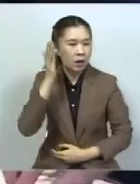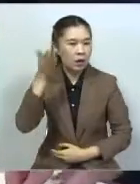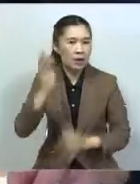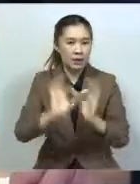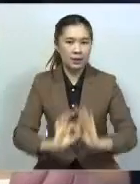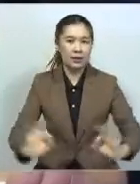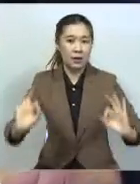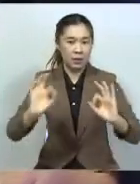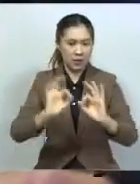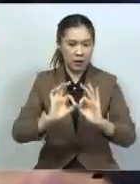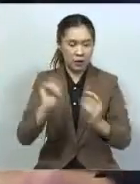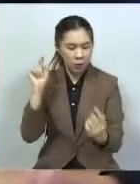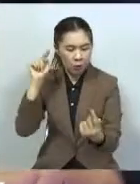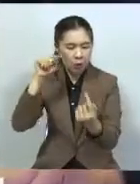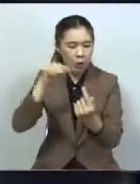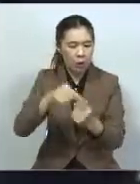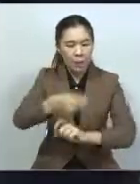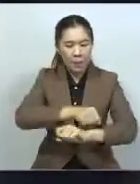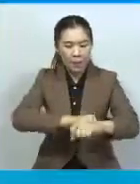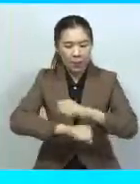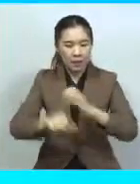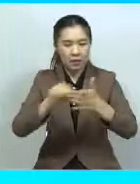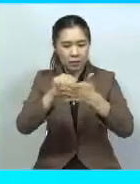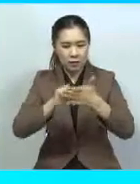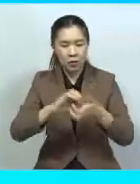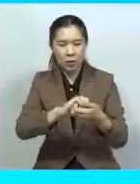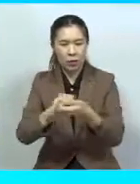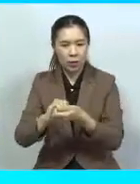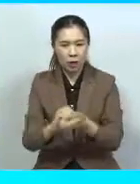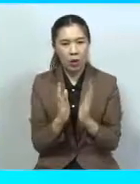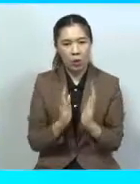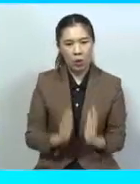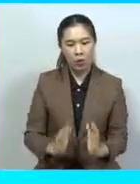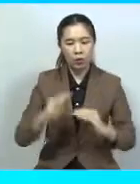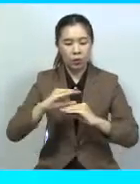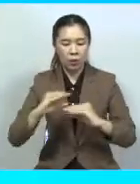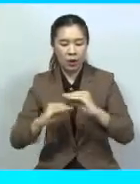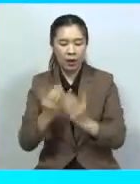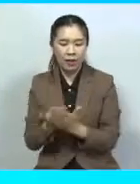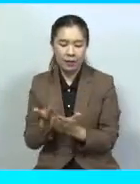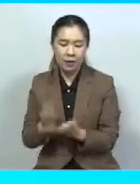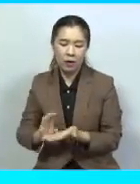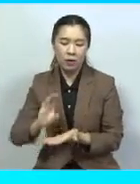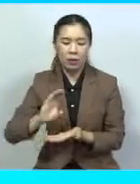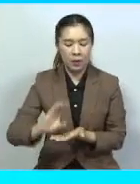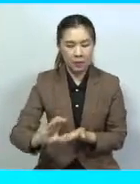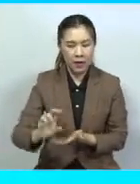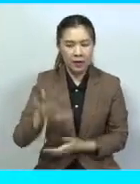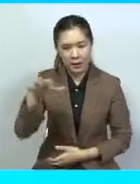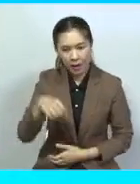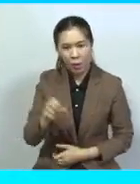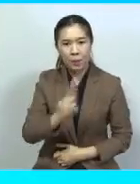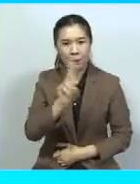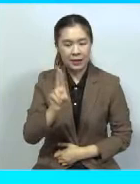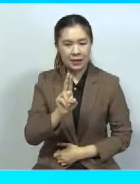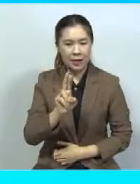ำคัญก็คือนำไปสู่การปฏิบัติแบบบูรณาการทั้งเรื่องของคนโครงการและงบประมาณที่จะนำไปใช้ก็ขอ